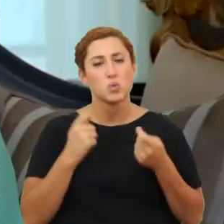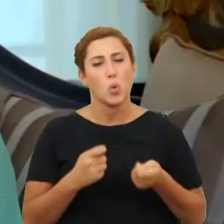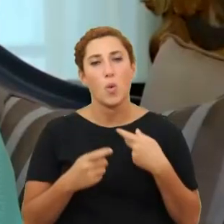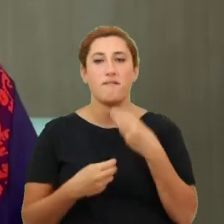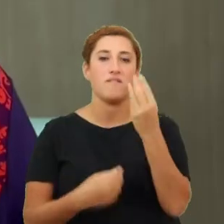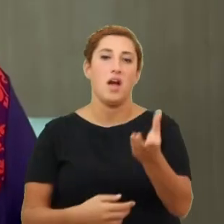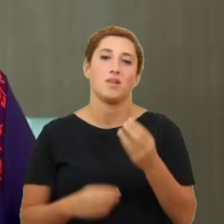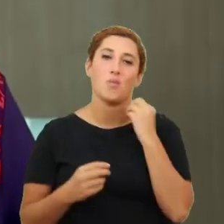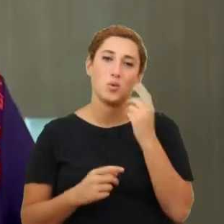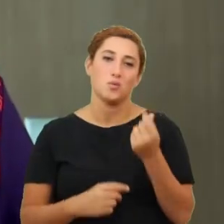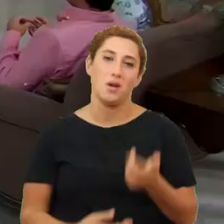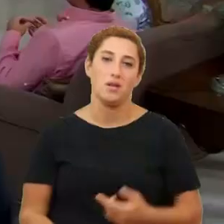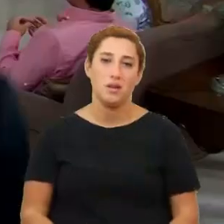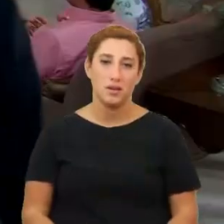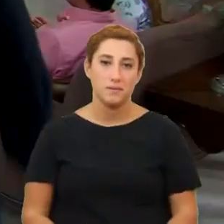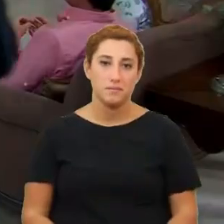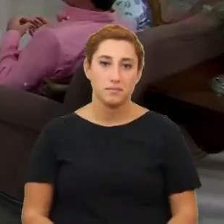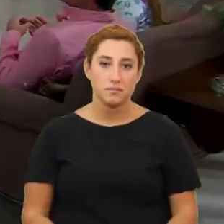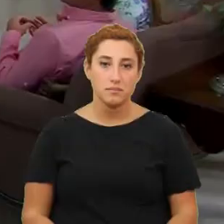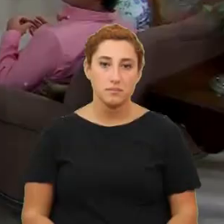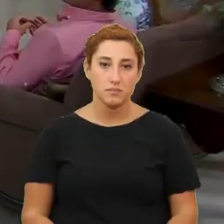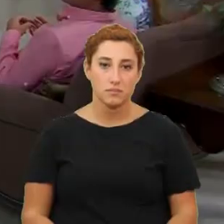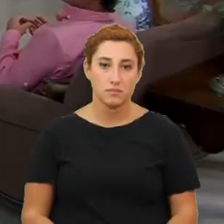zorla verdim borç parayı.